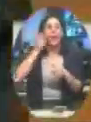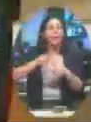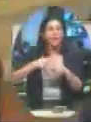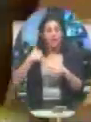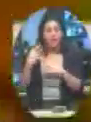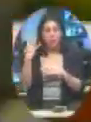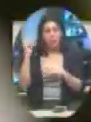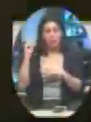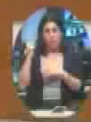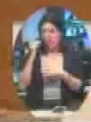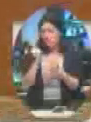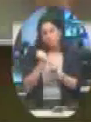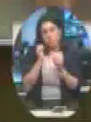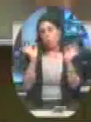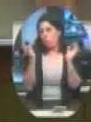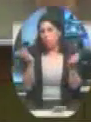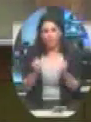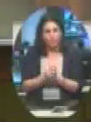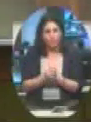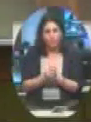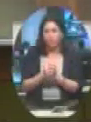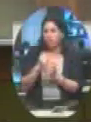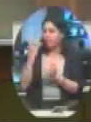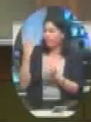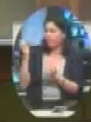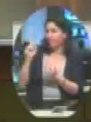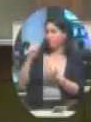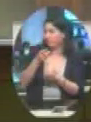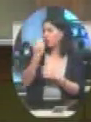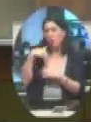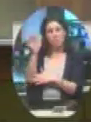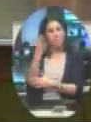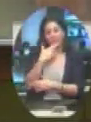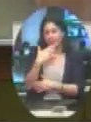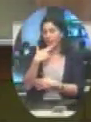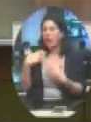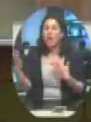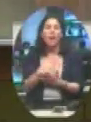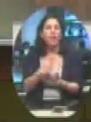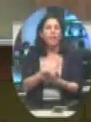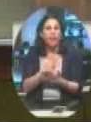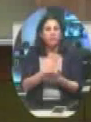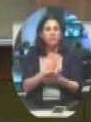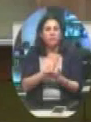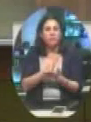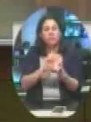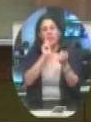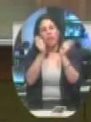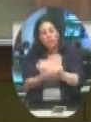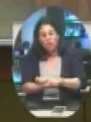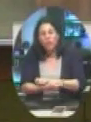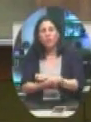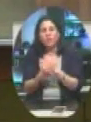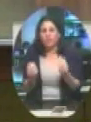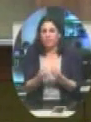שנה שלא נעשה דבר לדבריו. 40 שנה לא הייתה במדינת ישראל החלטה לשינוי אורח בריא